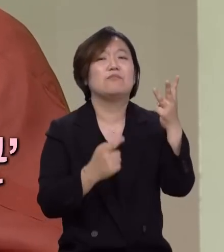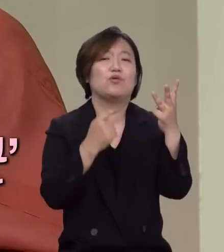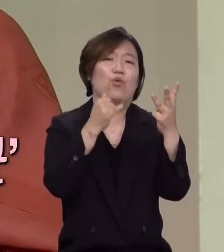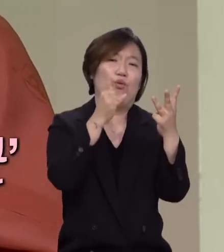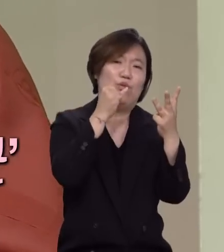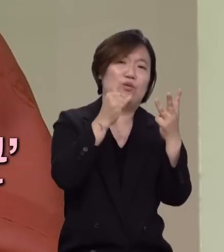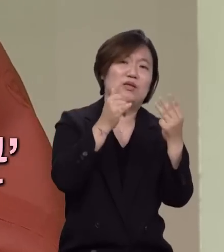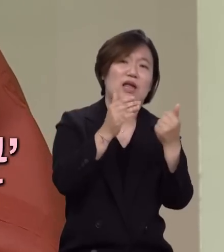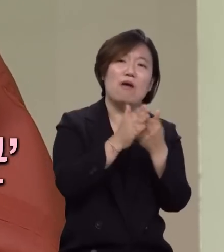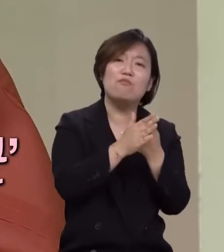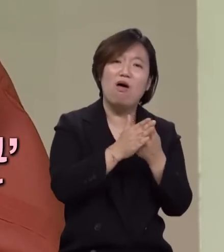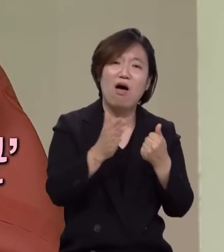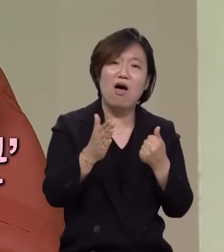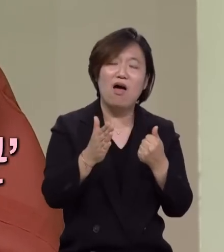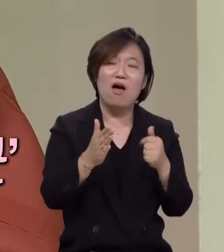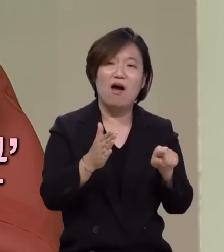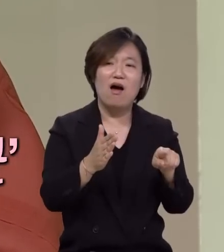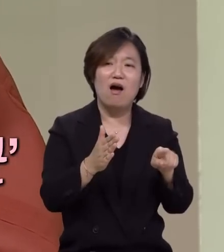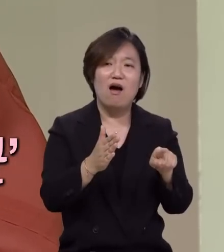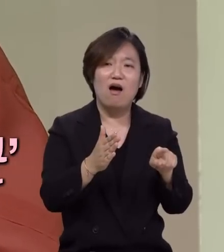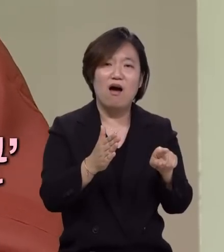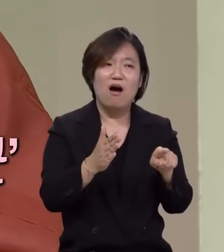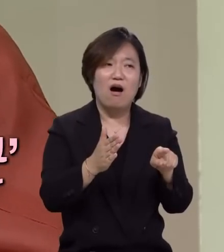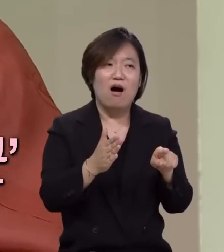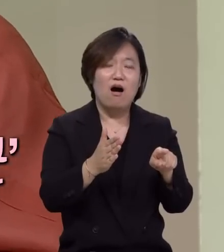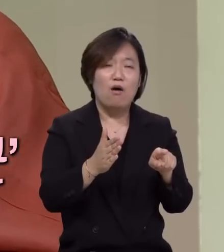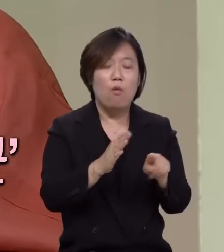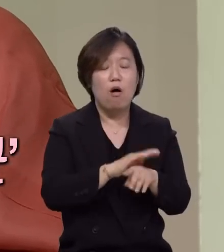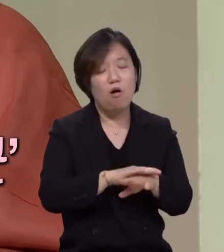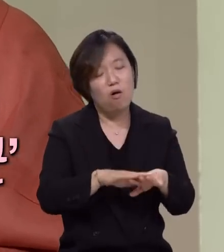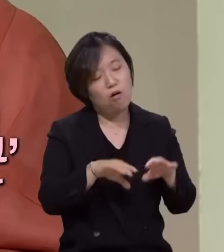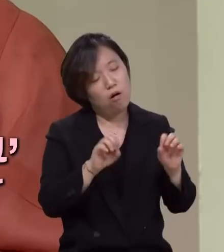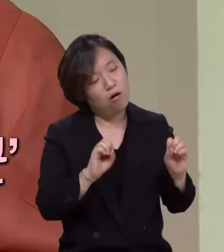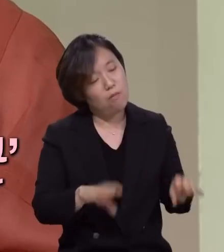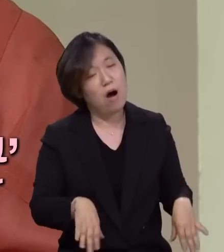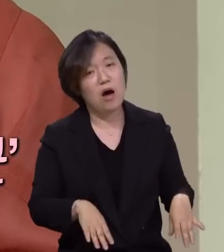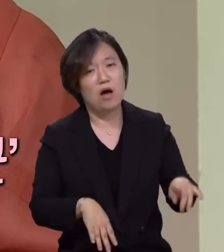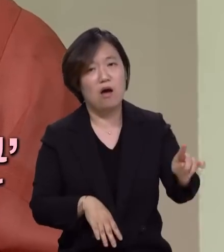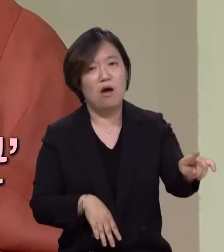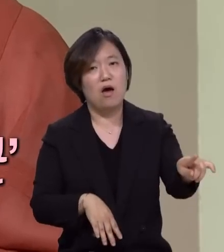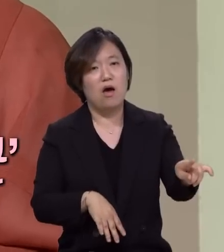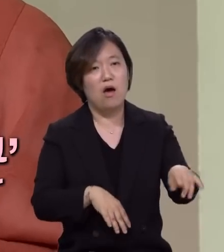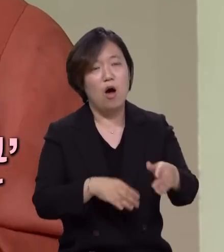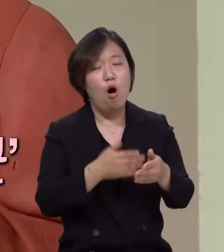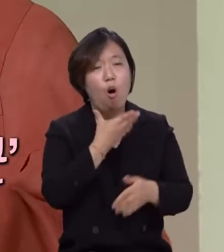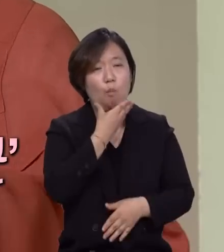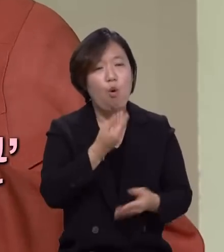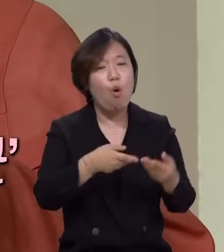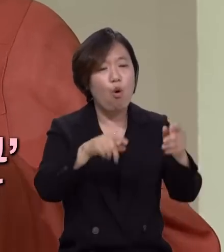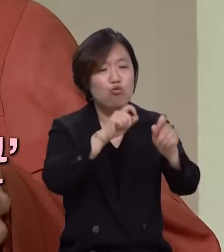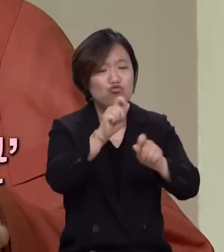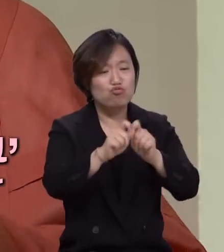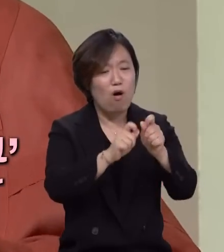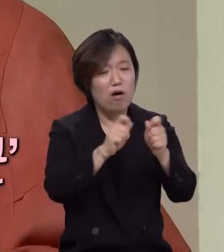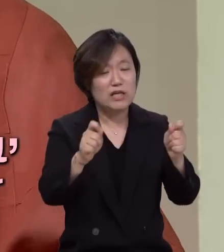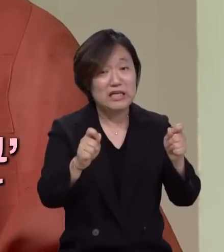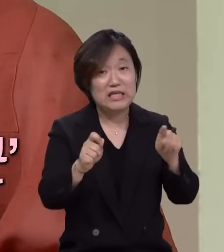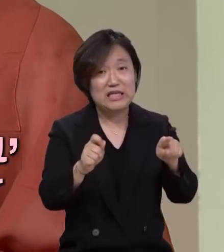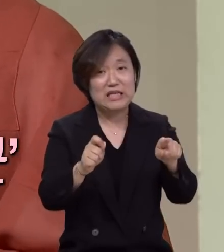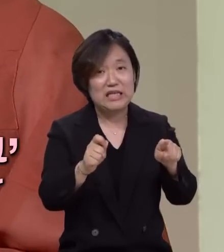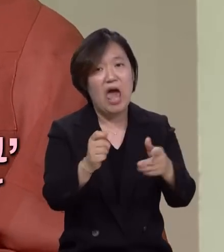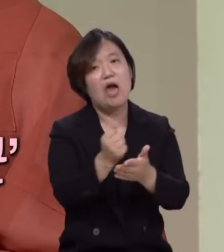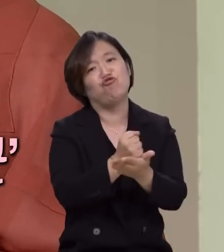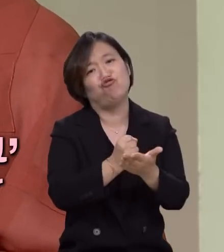빠져서 정말 어이없이 어이없게 그 복주머니에 그런 크나큰